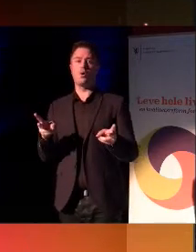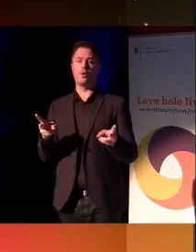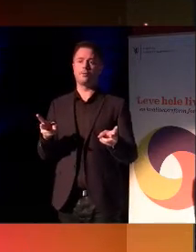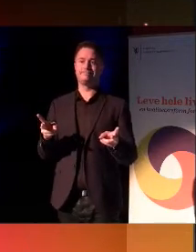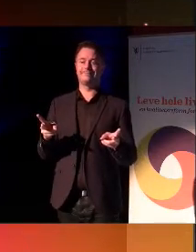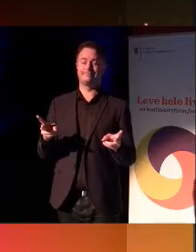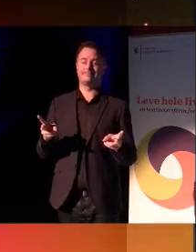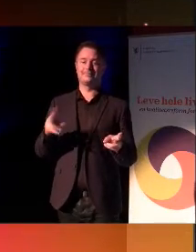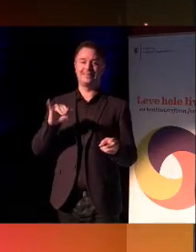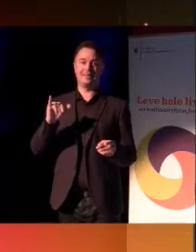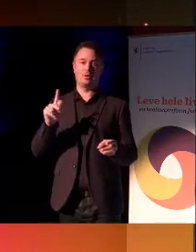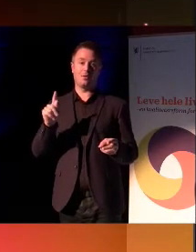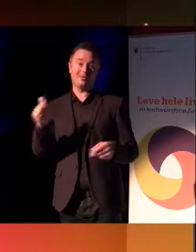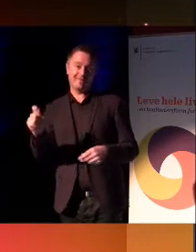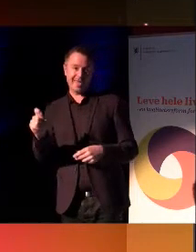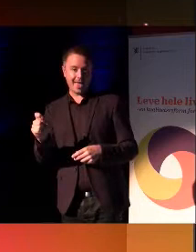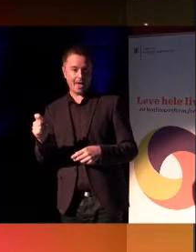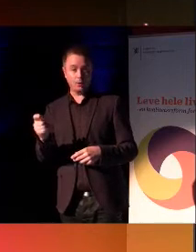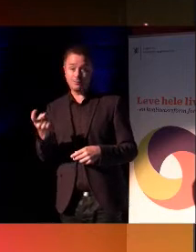IKT-utfordringer.